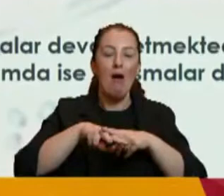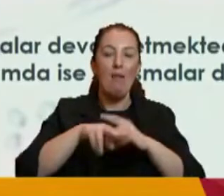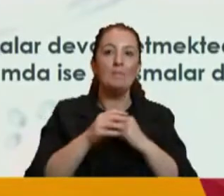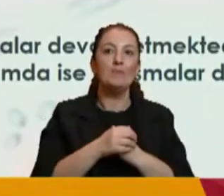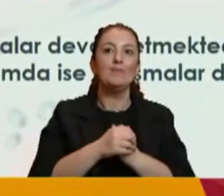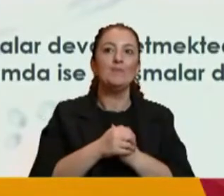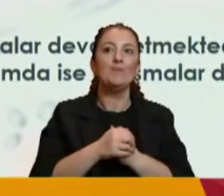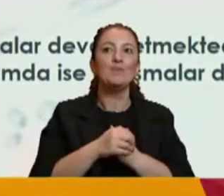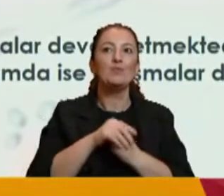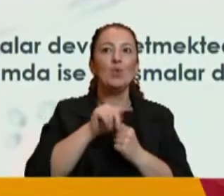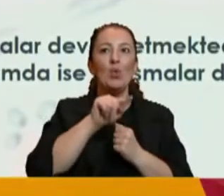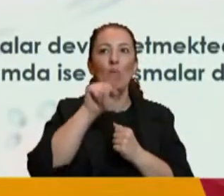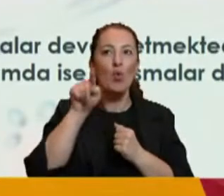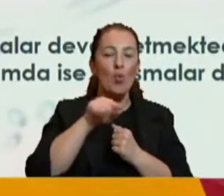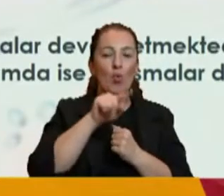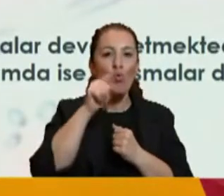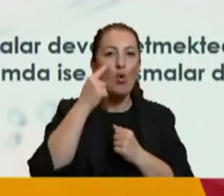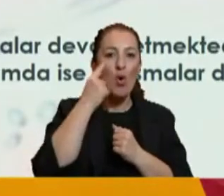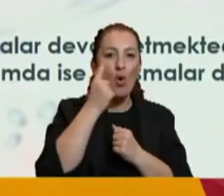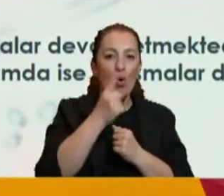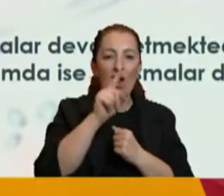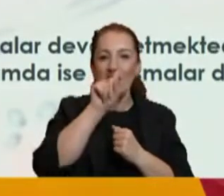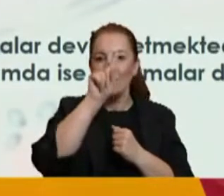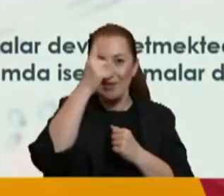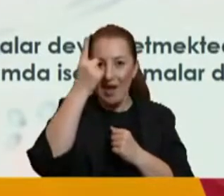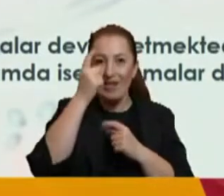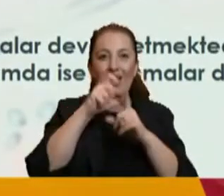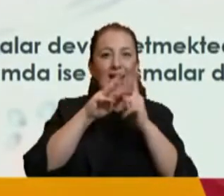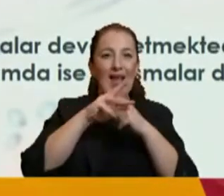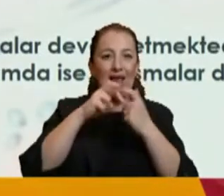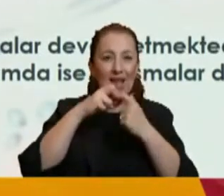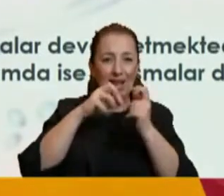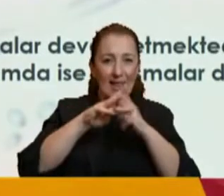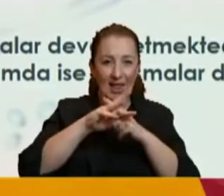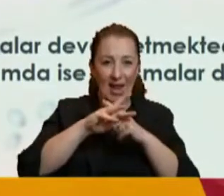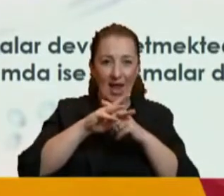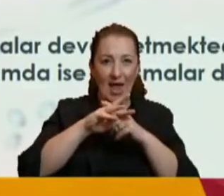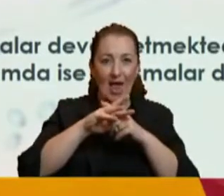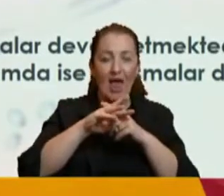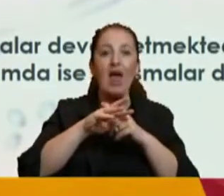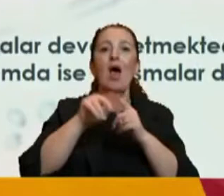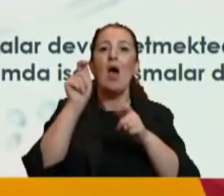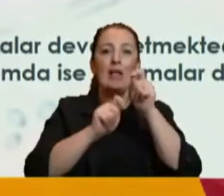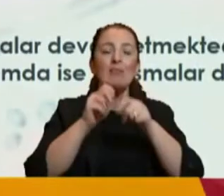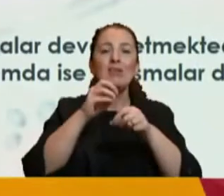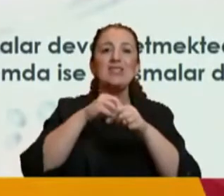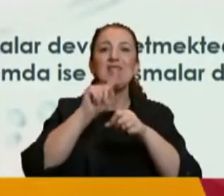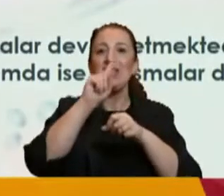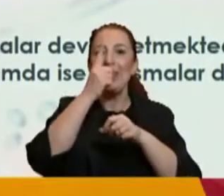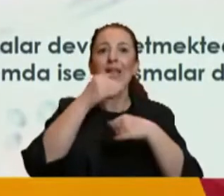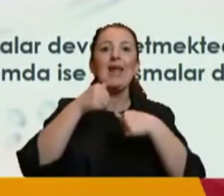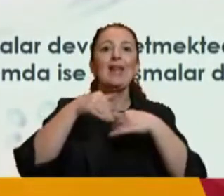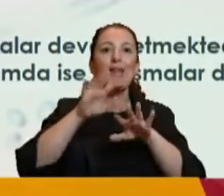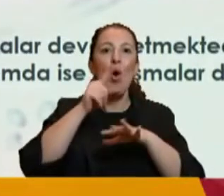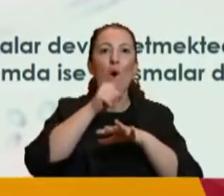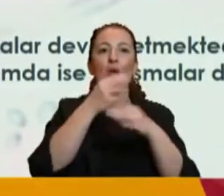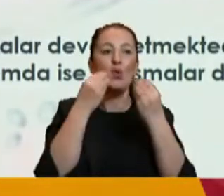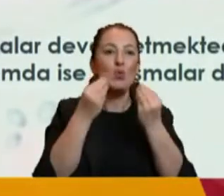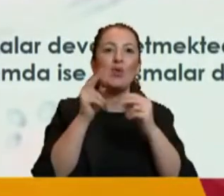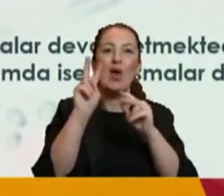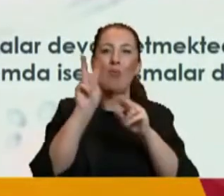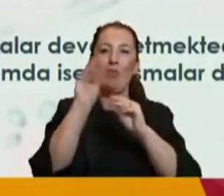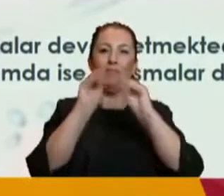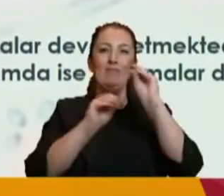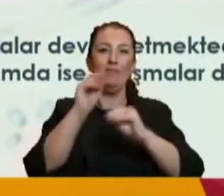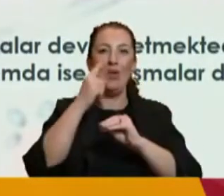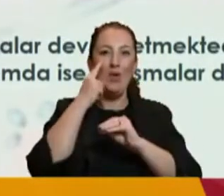ve bu bölgeler sadece dere ıslahı ile değil buralara peyzaj yapmak suretiyle halkın